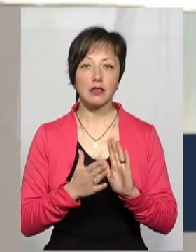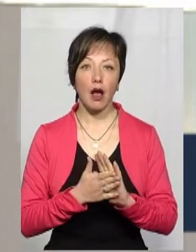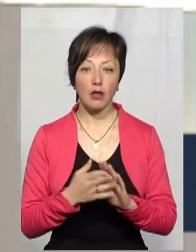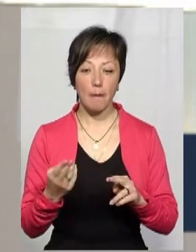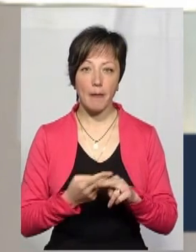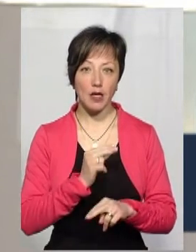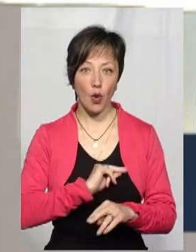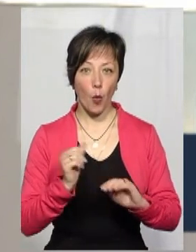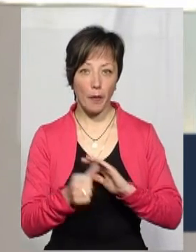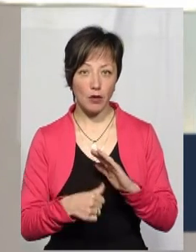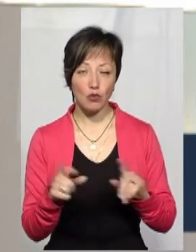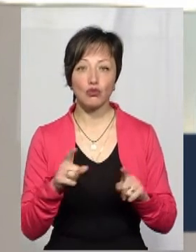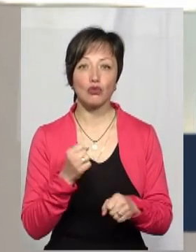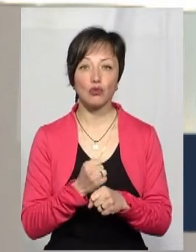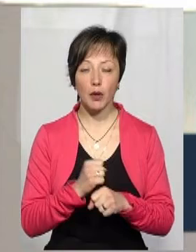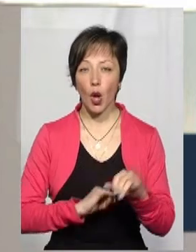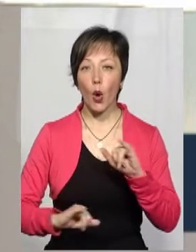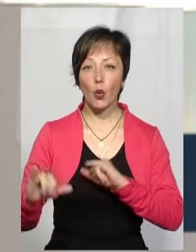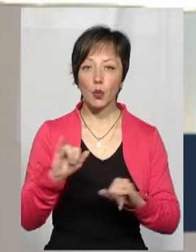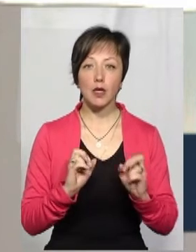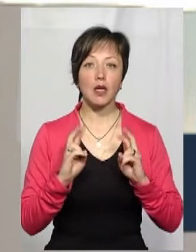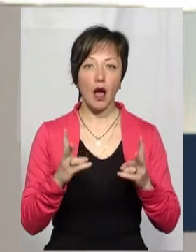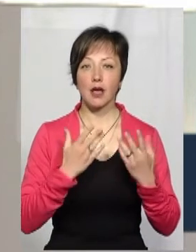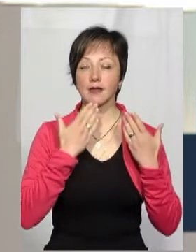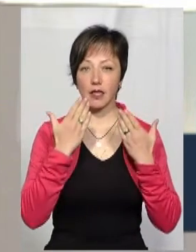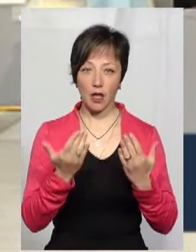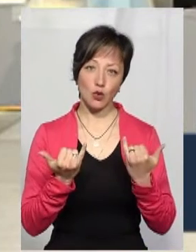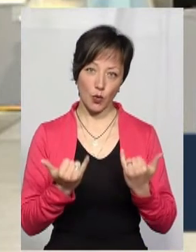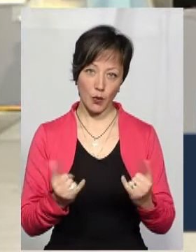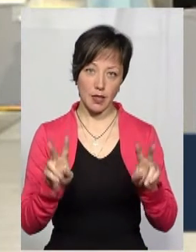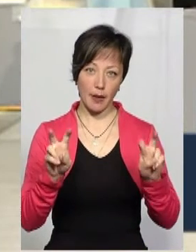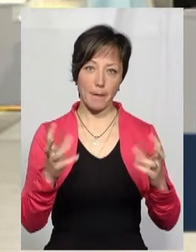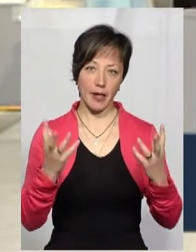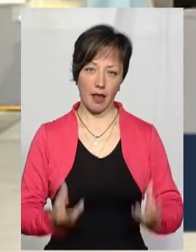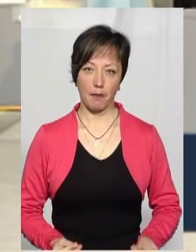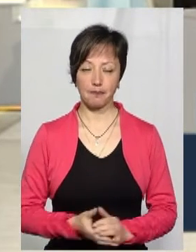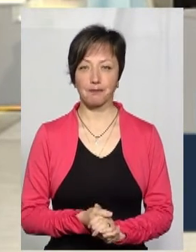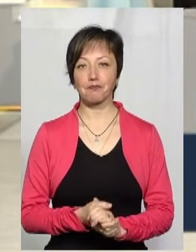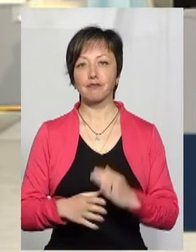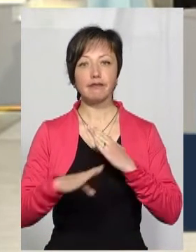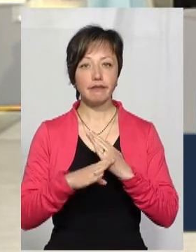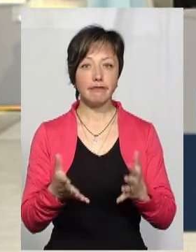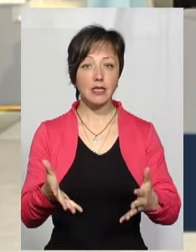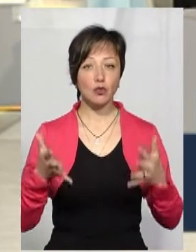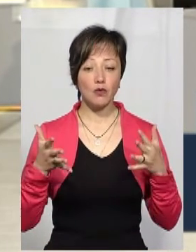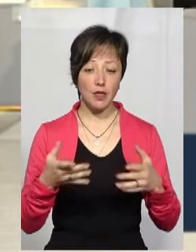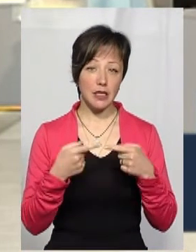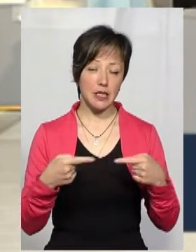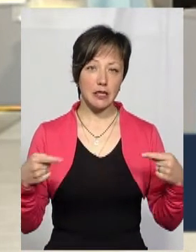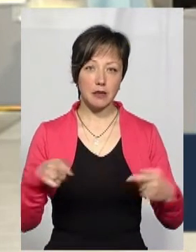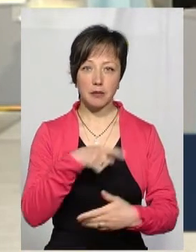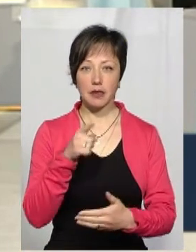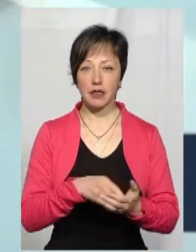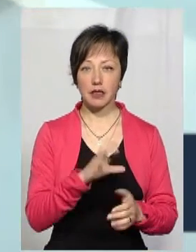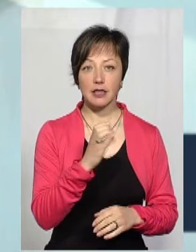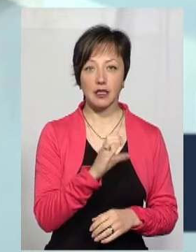Що для цього треба зробити? Куди і як звертатися? Про це у сьогоднішній темі дня. Допоможе з'ясувати ці інші питання